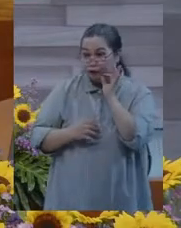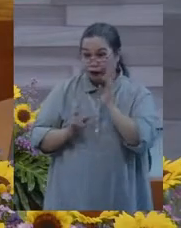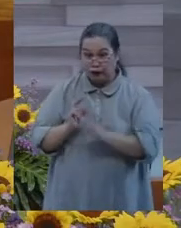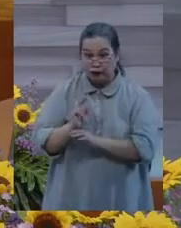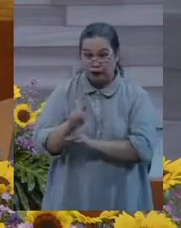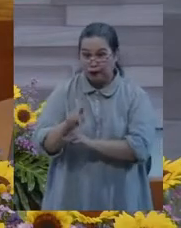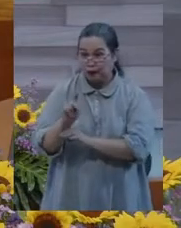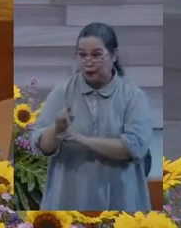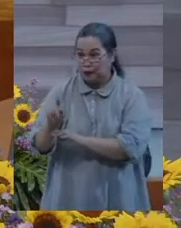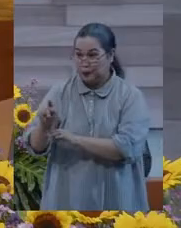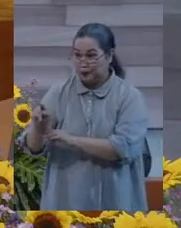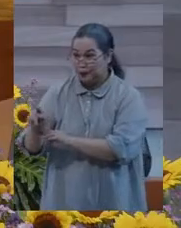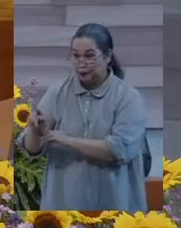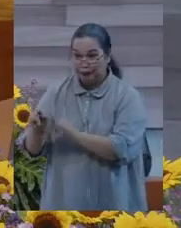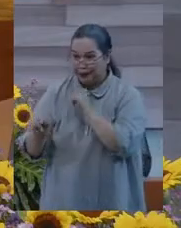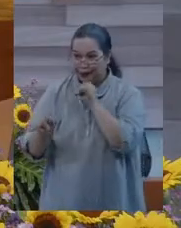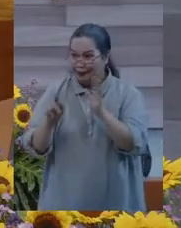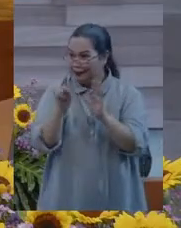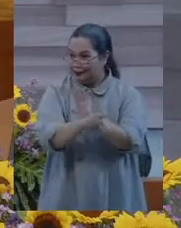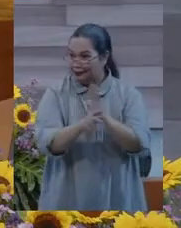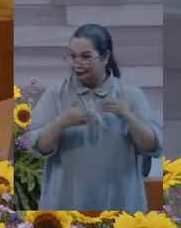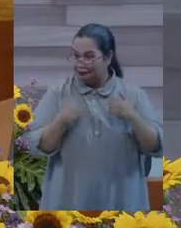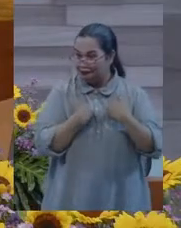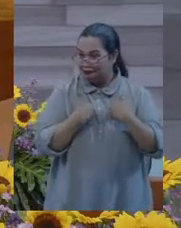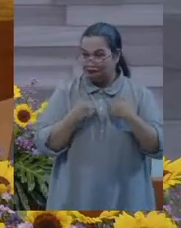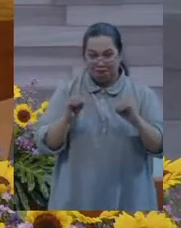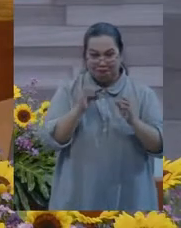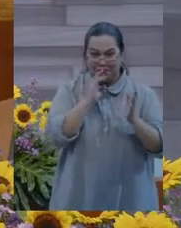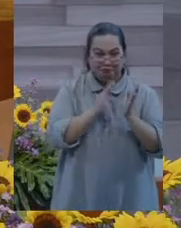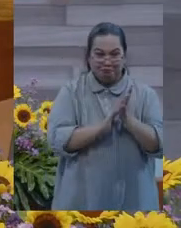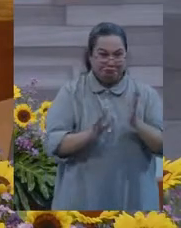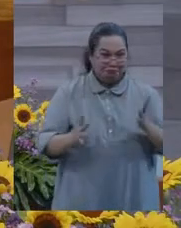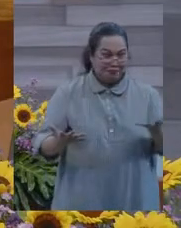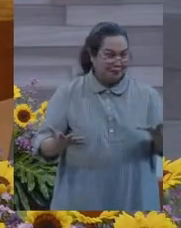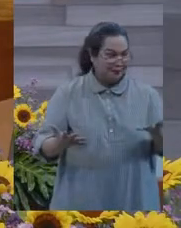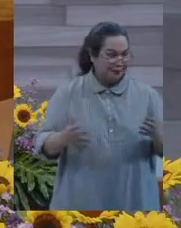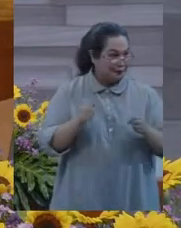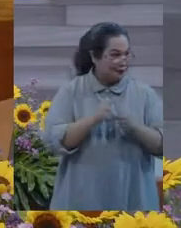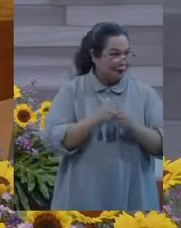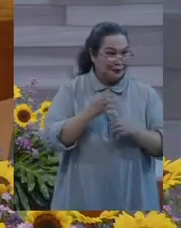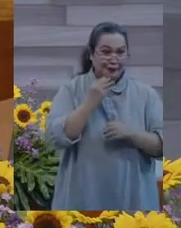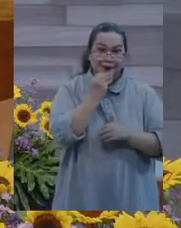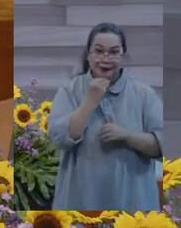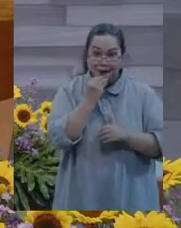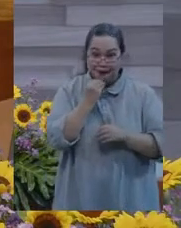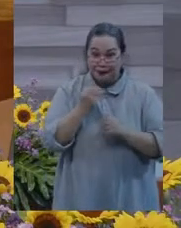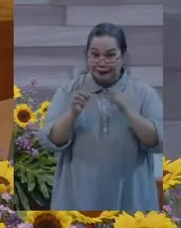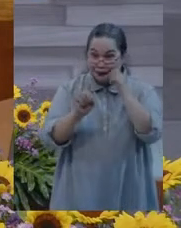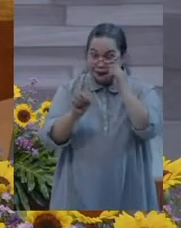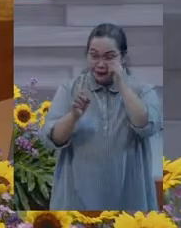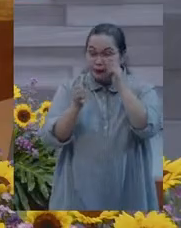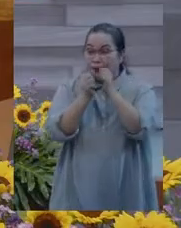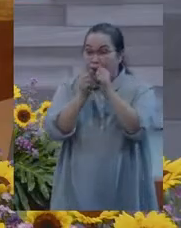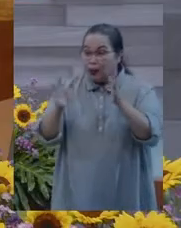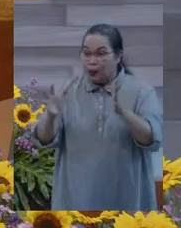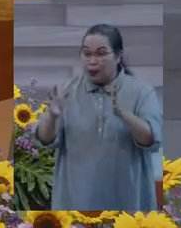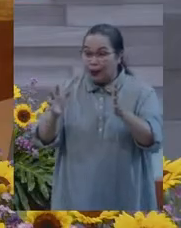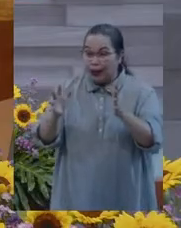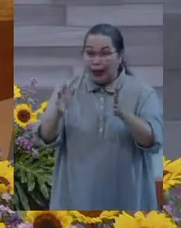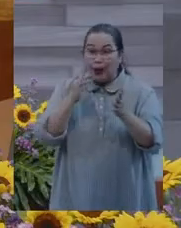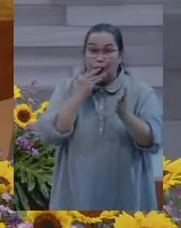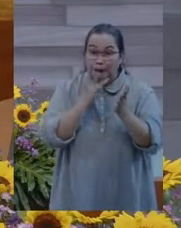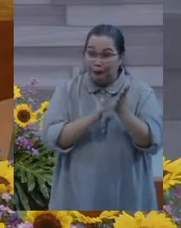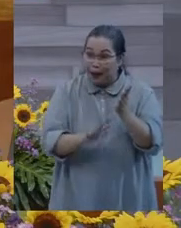na hindi siya pumatay ng hayop, hindi nagdanak ng dugo. Ang sabi sa Hebrews, without the